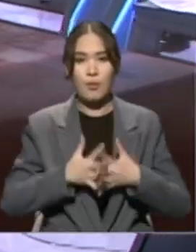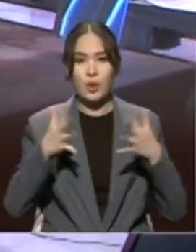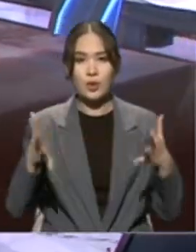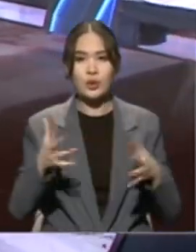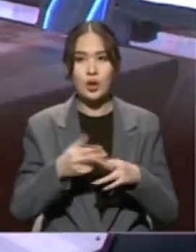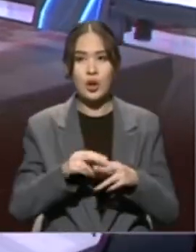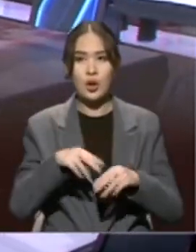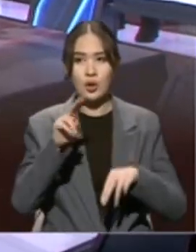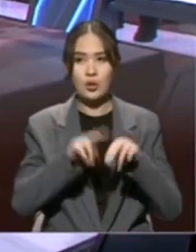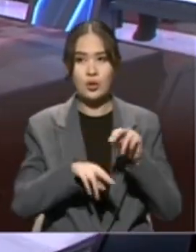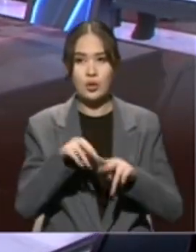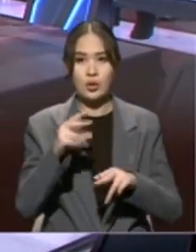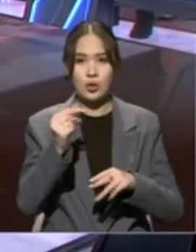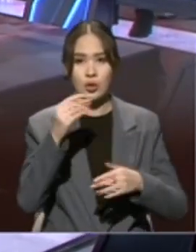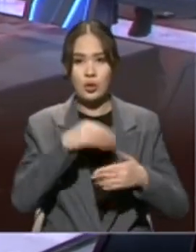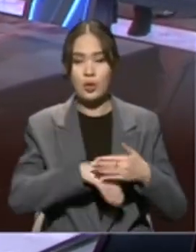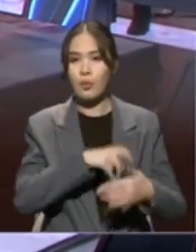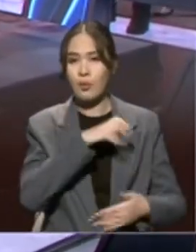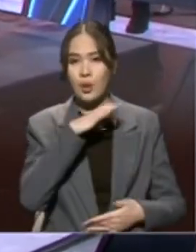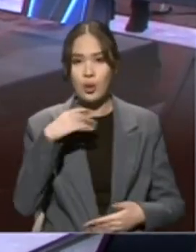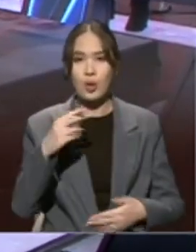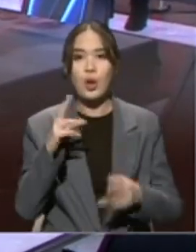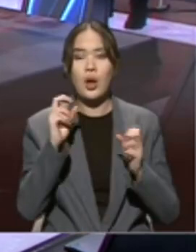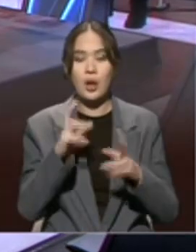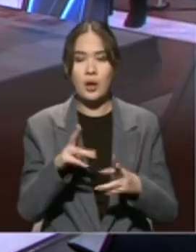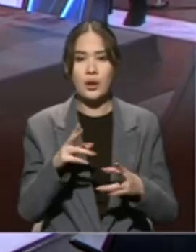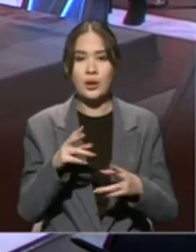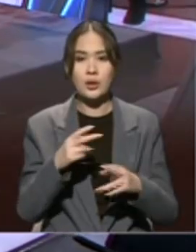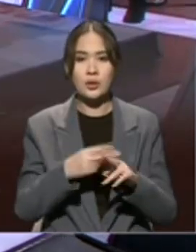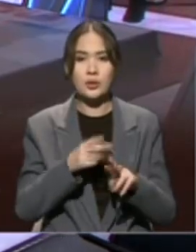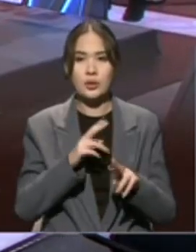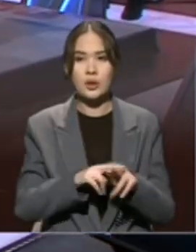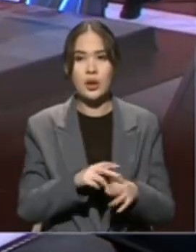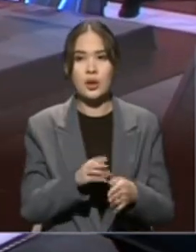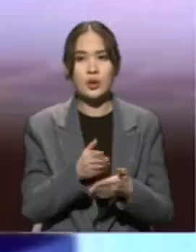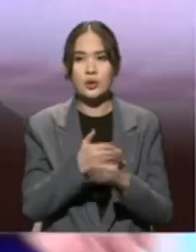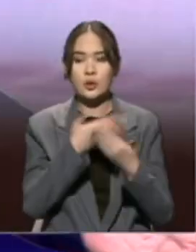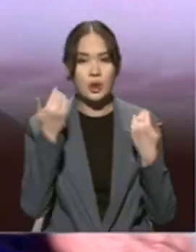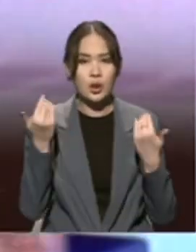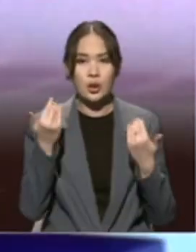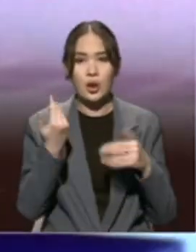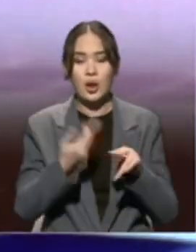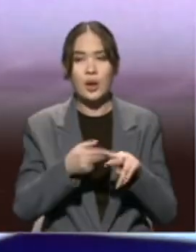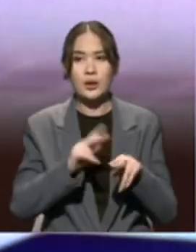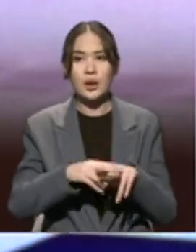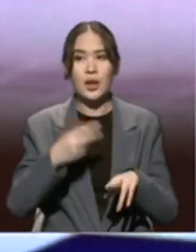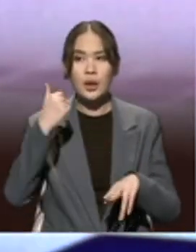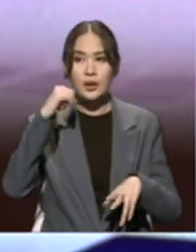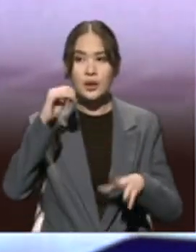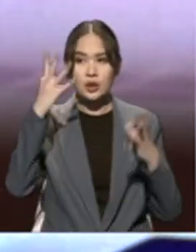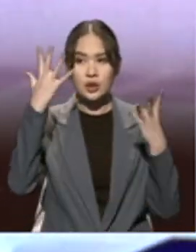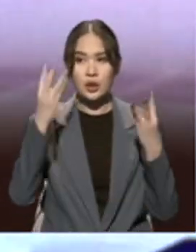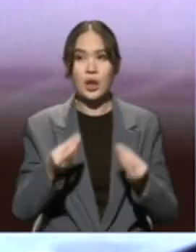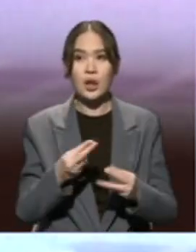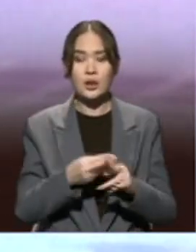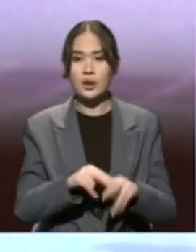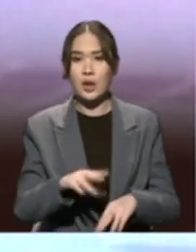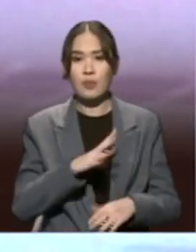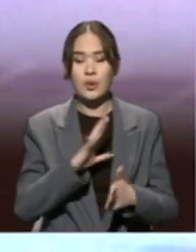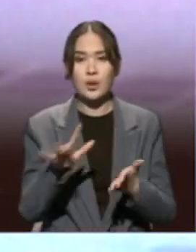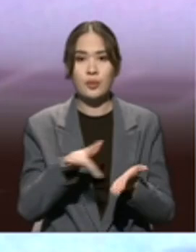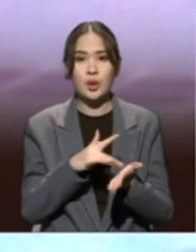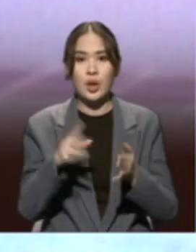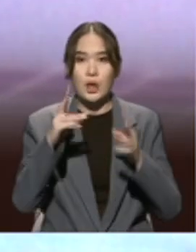құрылысшылардың қалтасы қампиып жатыр деп айтпайсыз ба? Айта алмаймын, айта алмаймын. Өйткені мысалы қарап отырыңыз, келесі жылы міне кеше ғана қаланың мына бюджеті